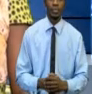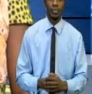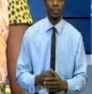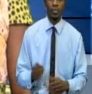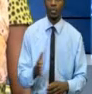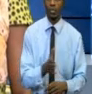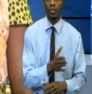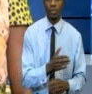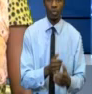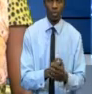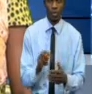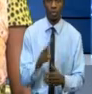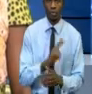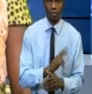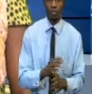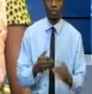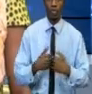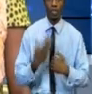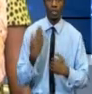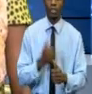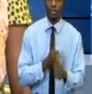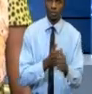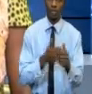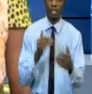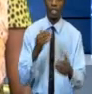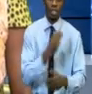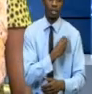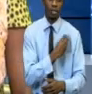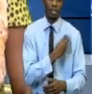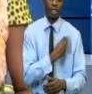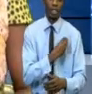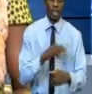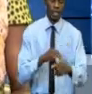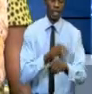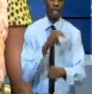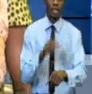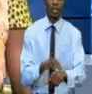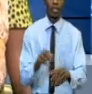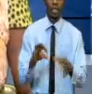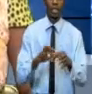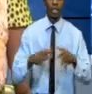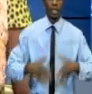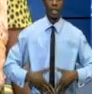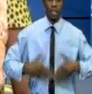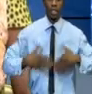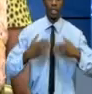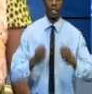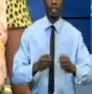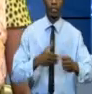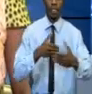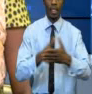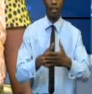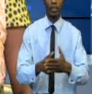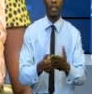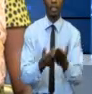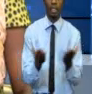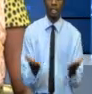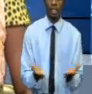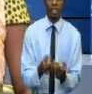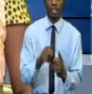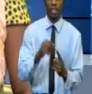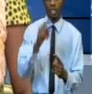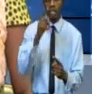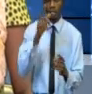Vous venez de les suivre. Le ministre national de la Santé est en séjour de travail ici à Lubumbashi. Il a échangé ce mercredi avec le